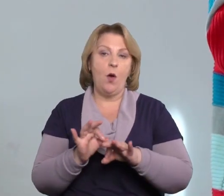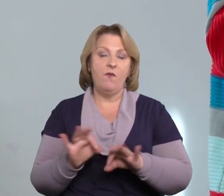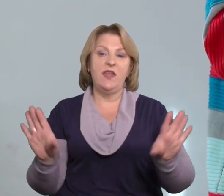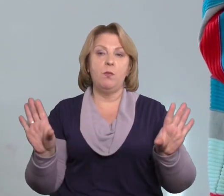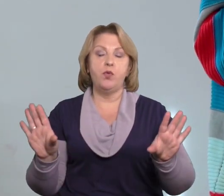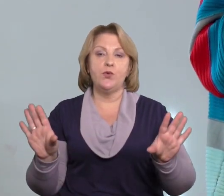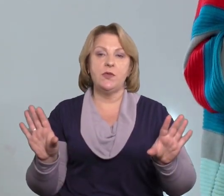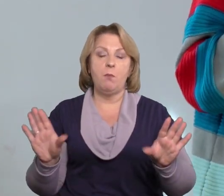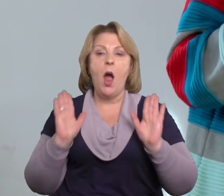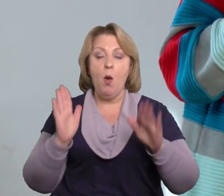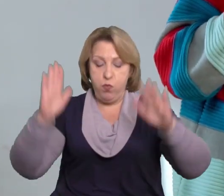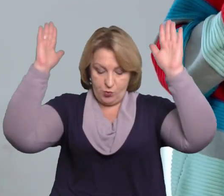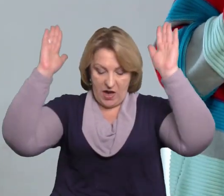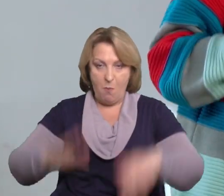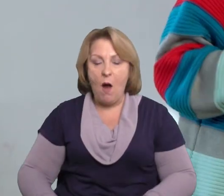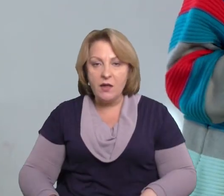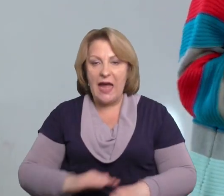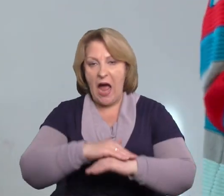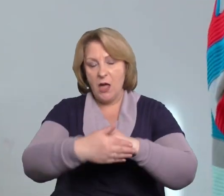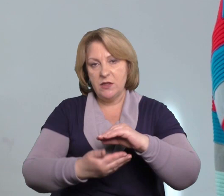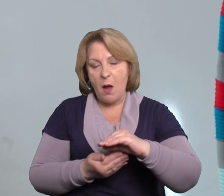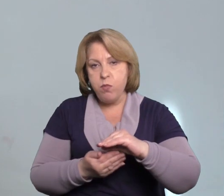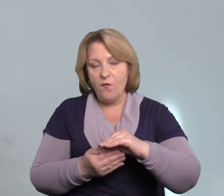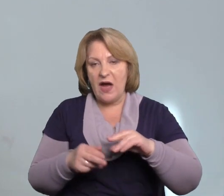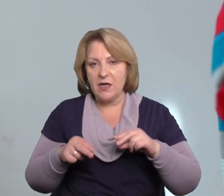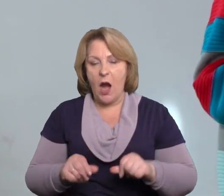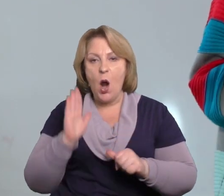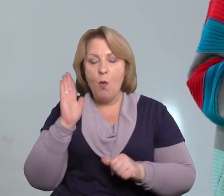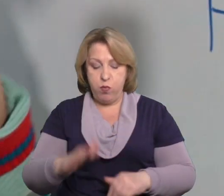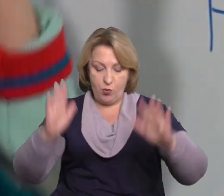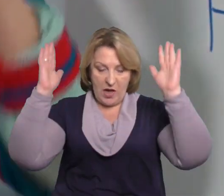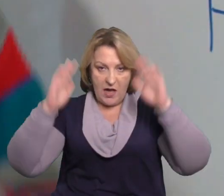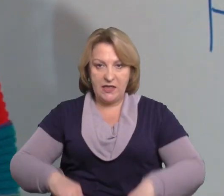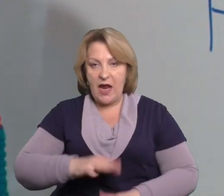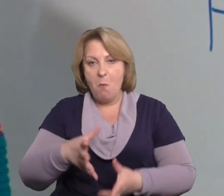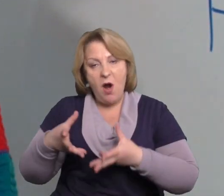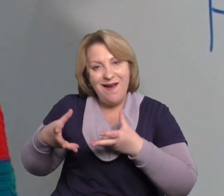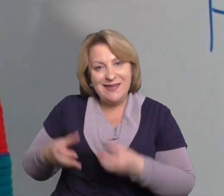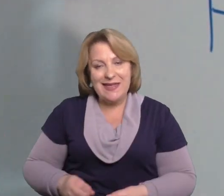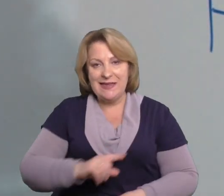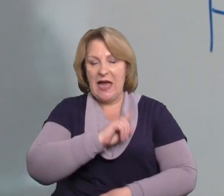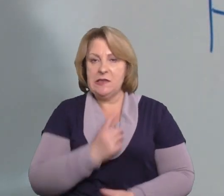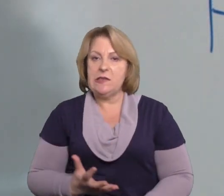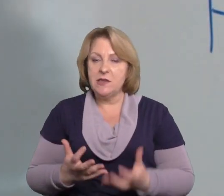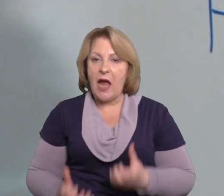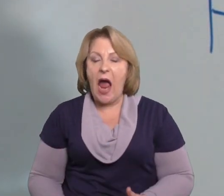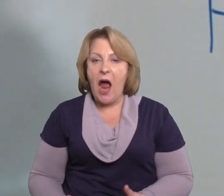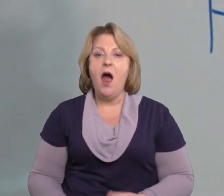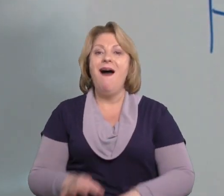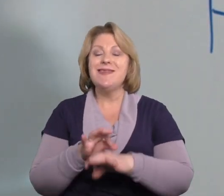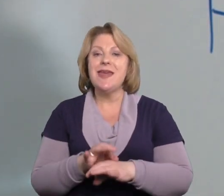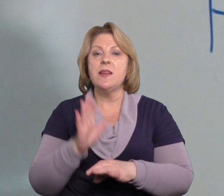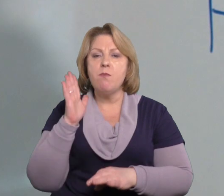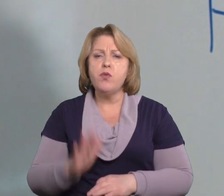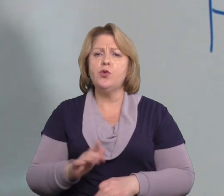відпустимо, так, і воно буде падати на поверхню землі, тобто буде рухатися під дією сили тяжіння, то тіло буде набирати швидкість із